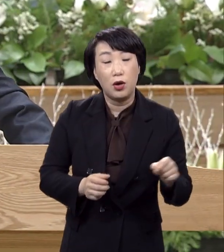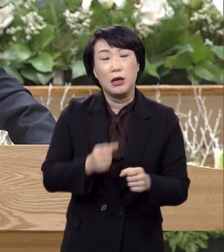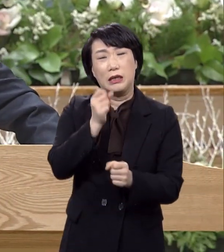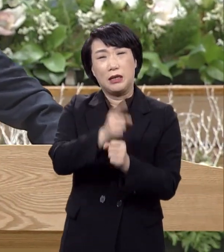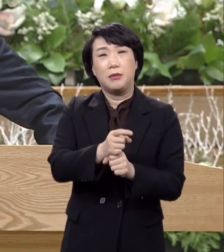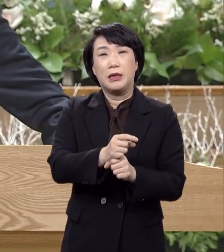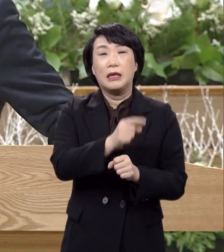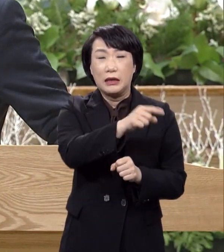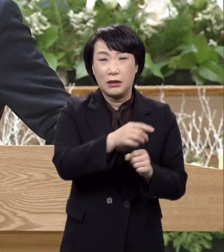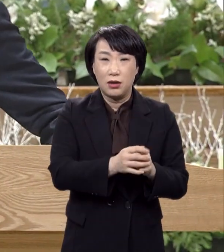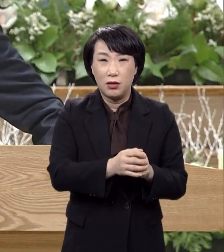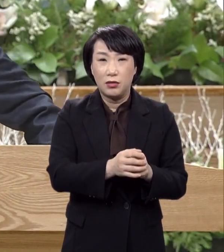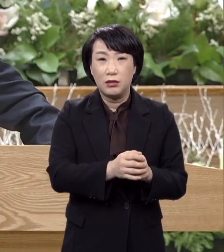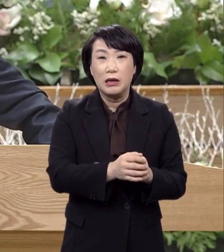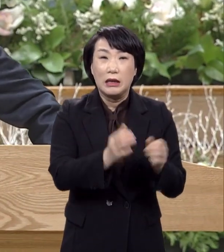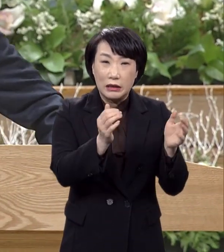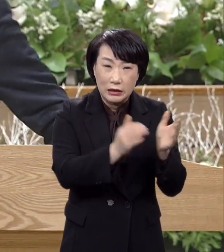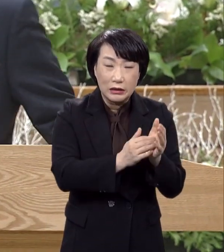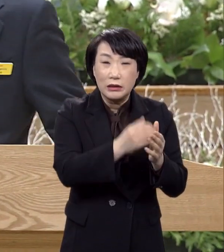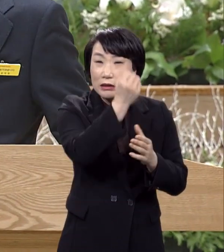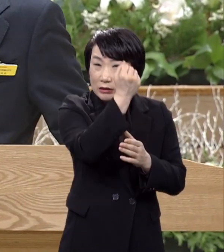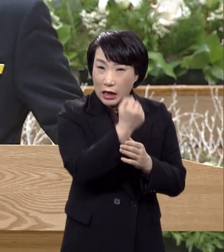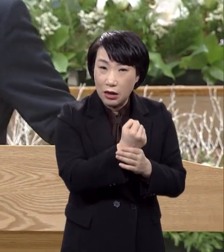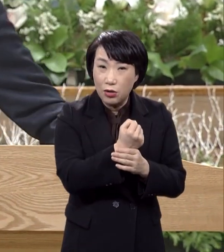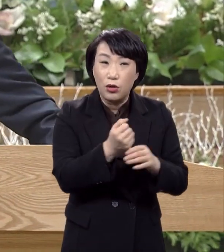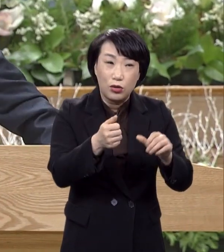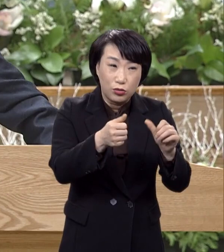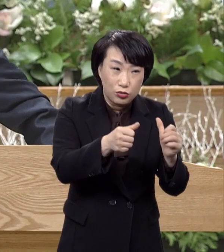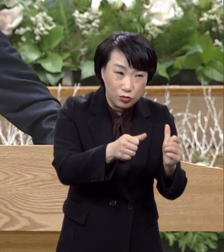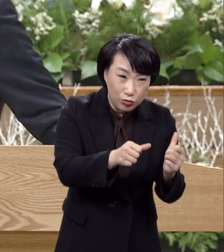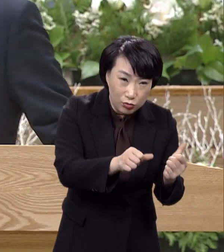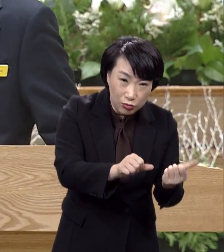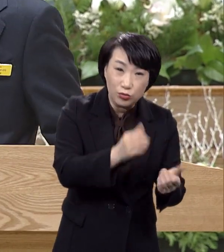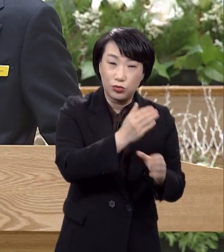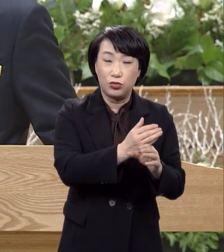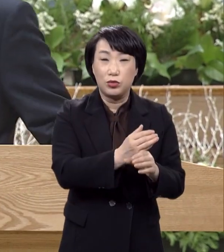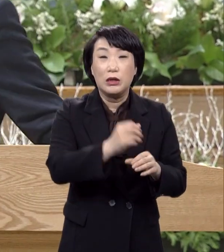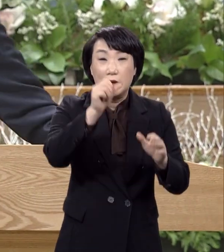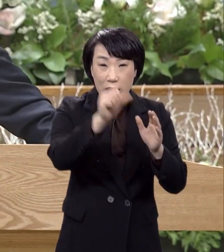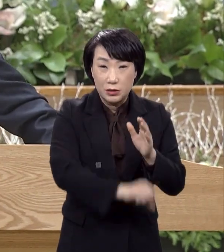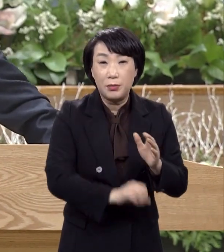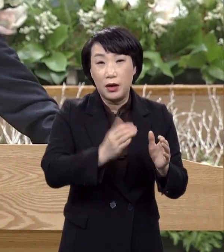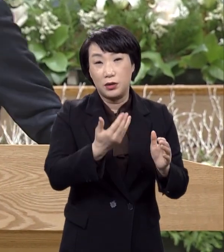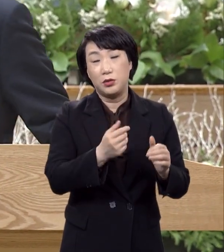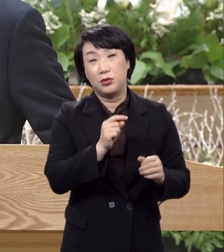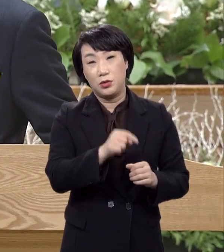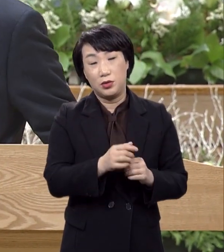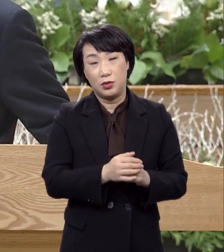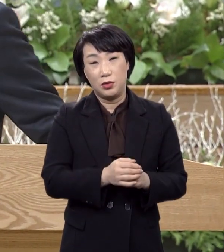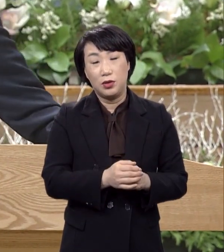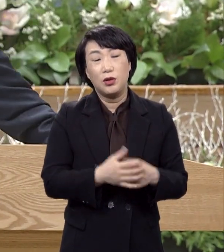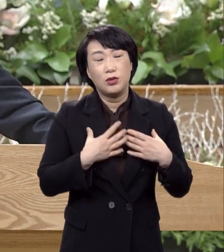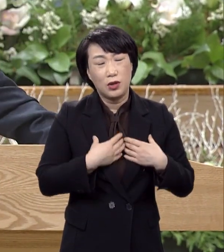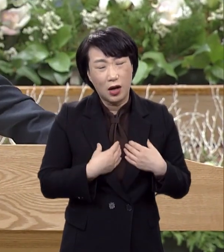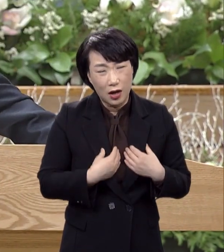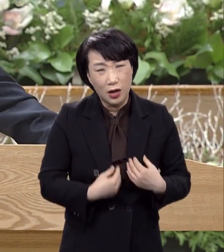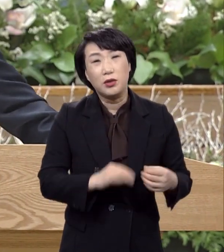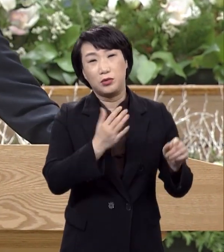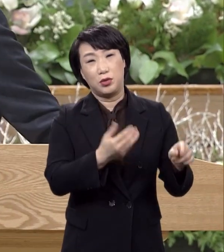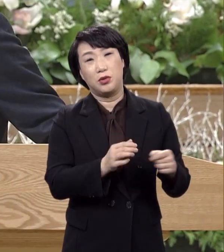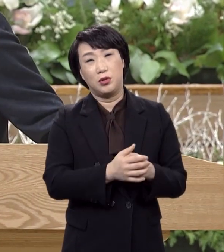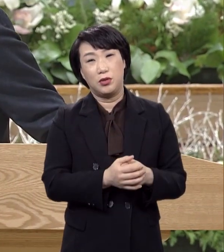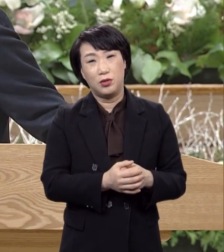이미 폐쇄되고 낡아지고 죽어져 가고 실패자가 되고 좌절자가